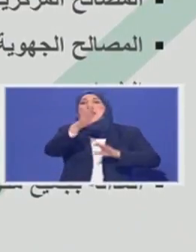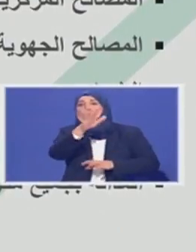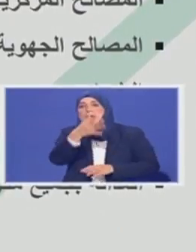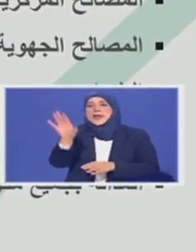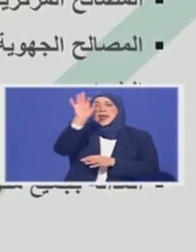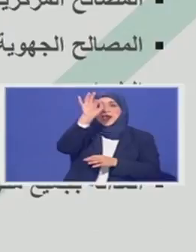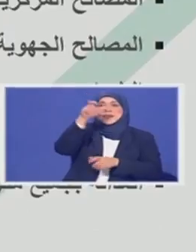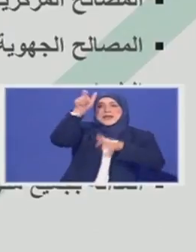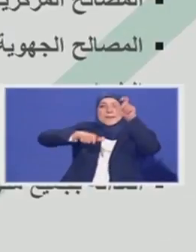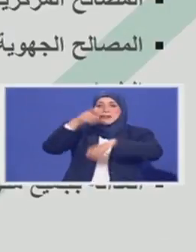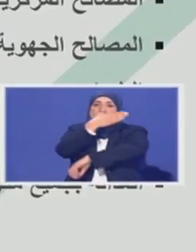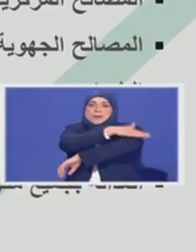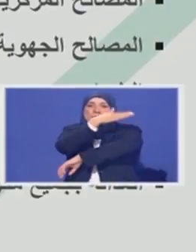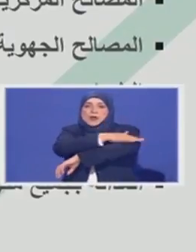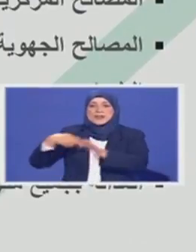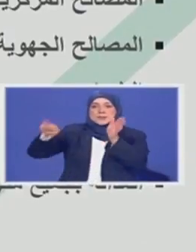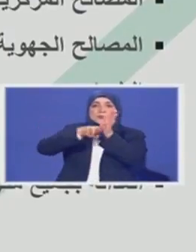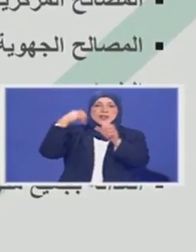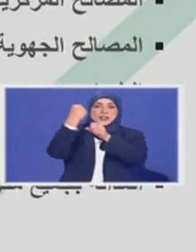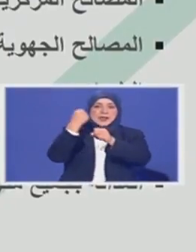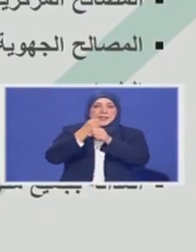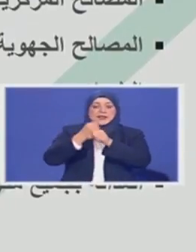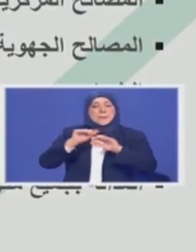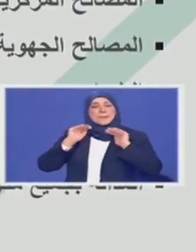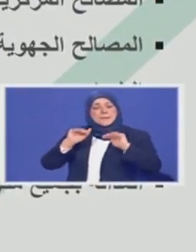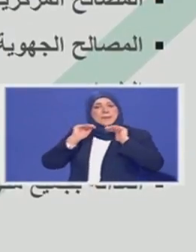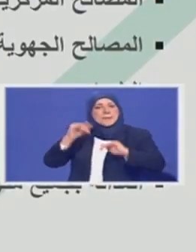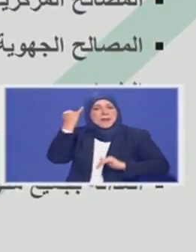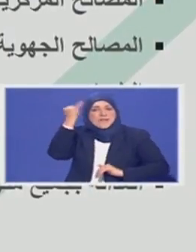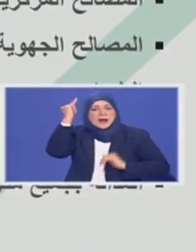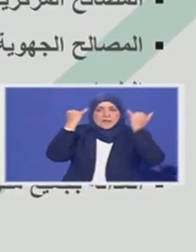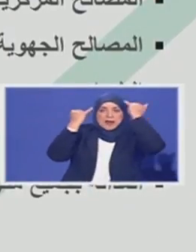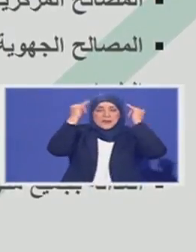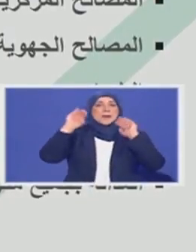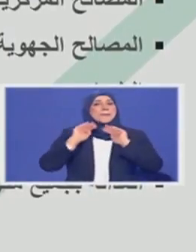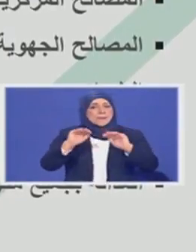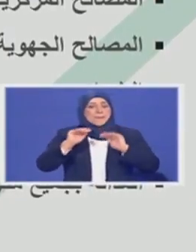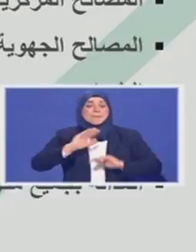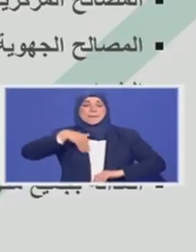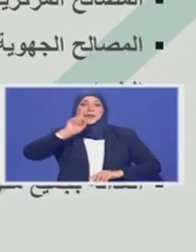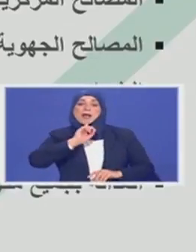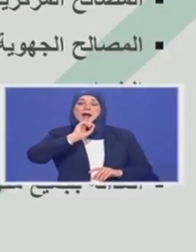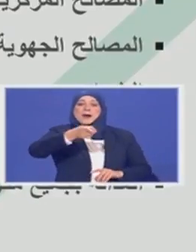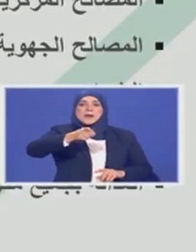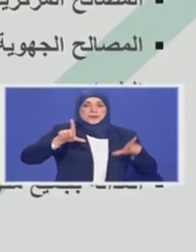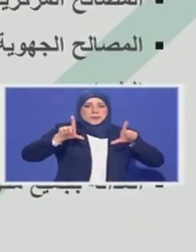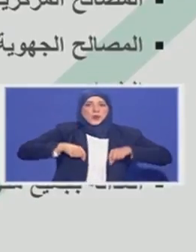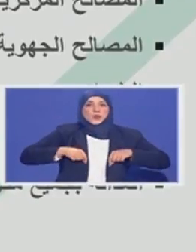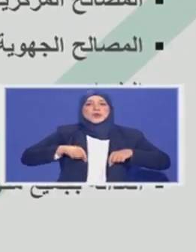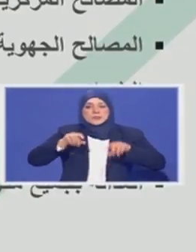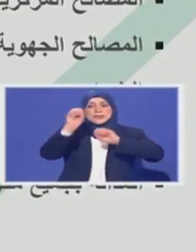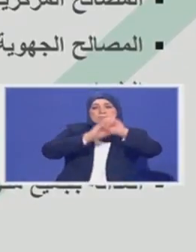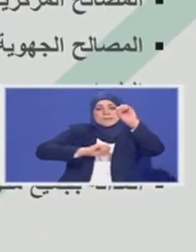50% من عدد الأعوان والإطارات كيف كيف معناها نفس التصور، ولكن معناها لهنا ثم أمر حكومي سينظم